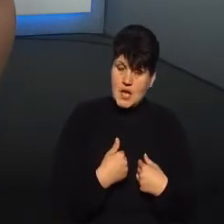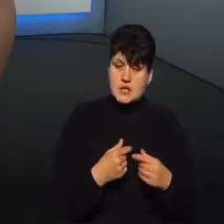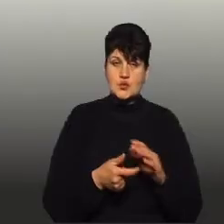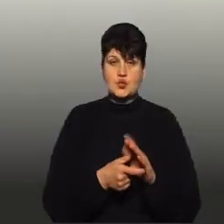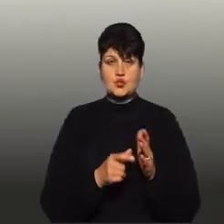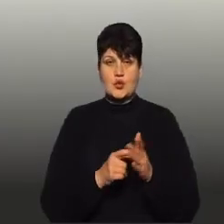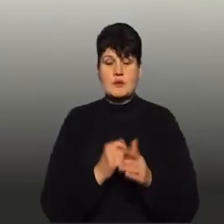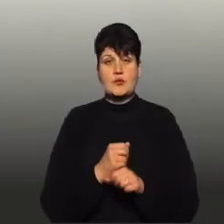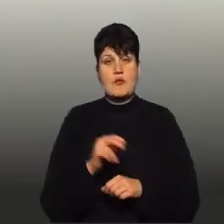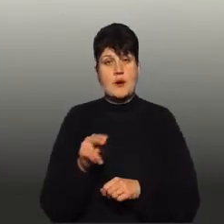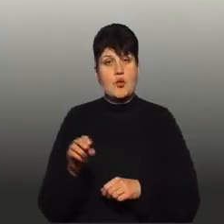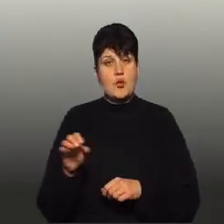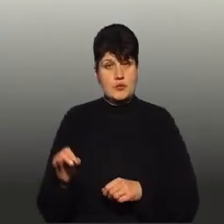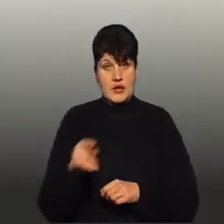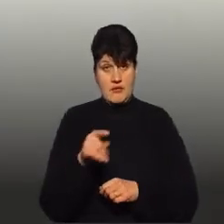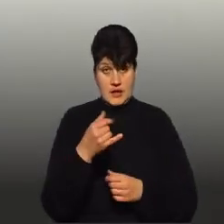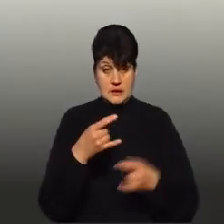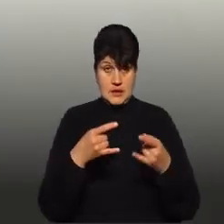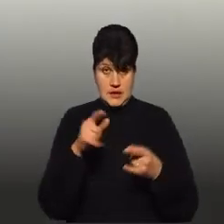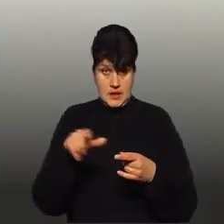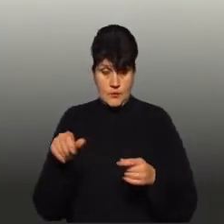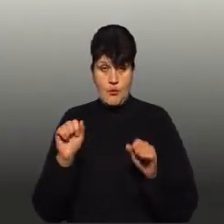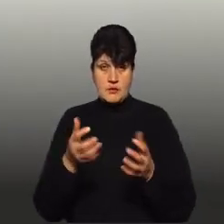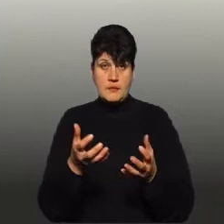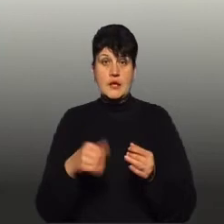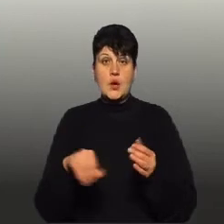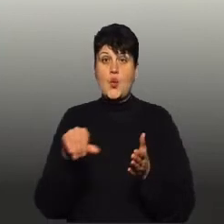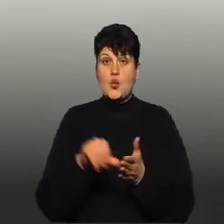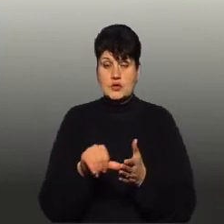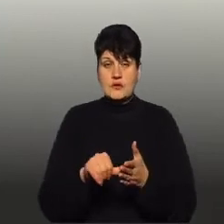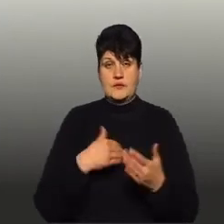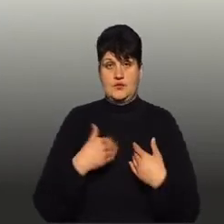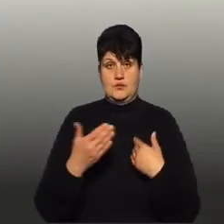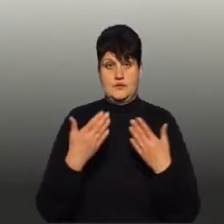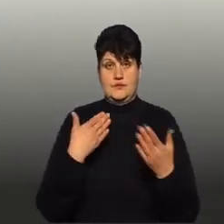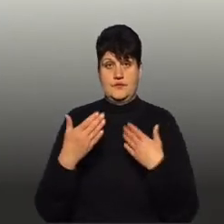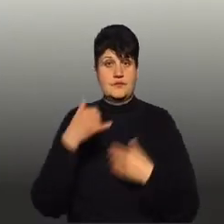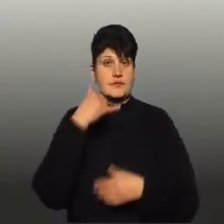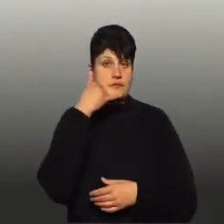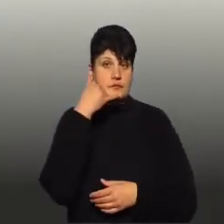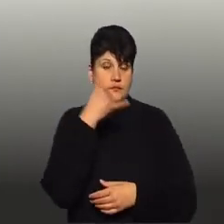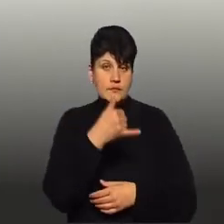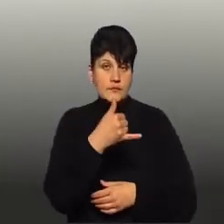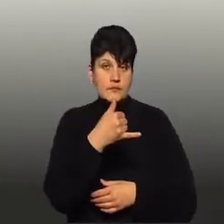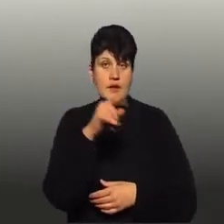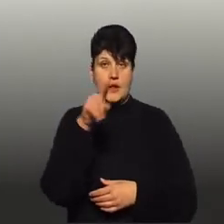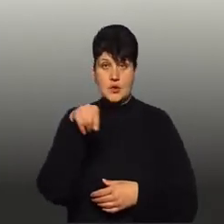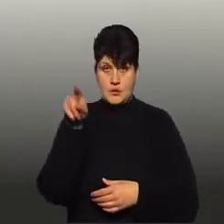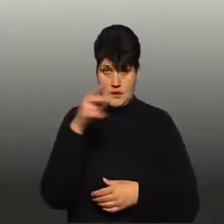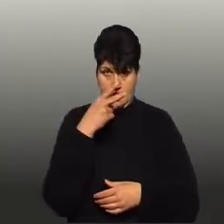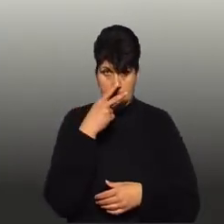ви, телеглядачі, теж можете взяти участь у нашому спілкуванні, зателефонувавши за номером, який бачите в себе на